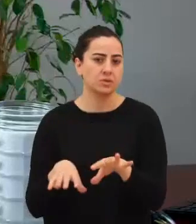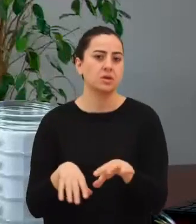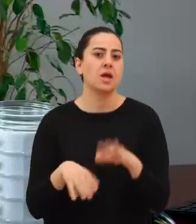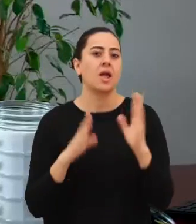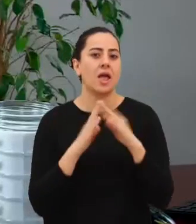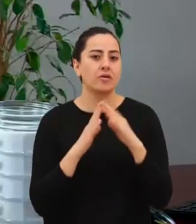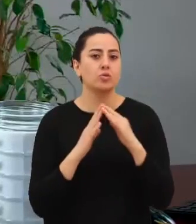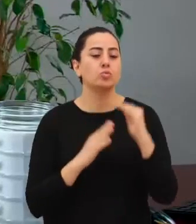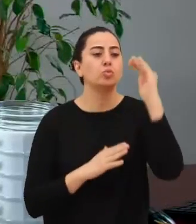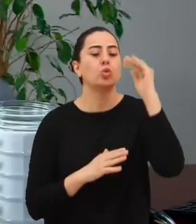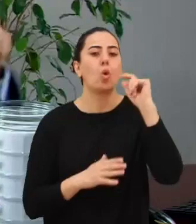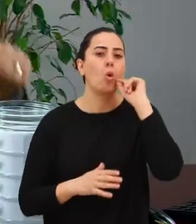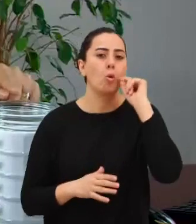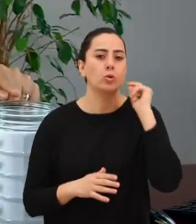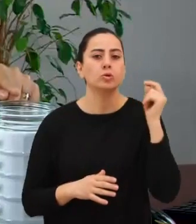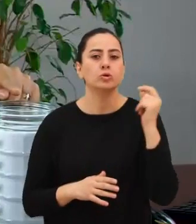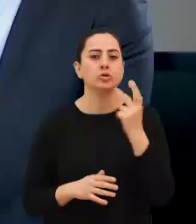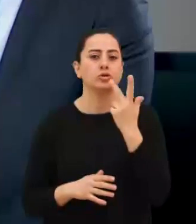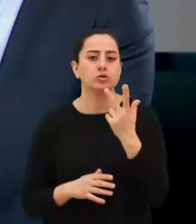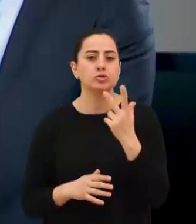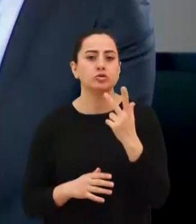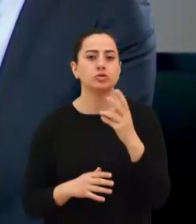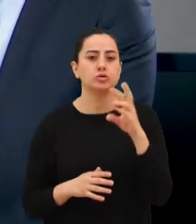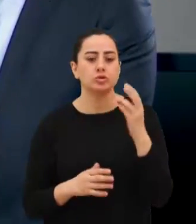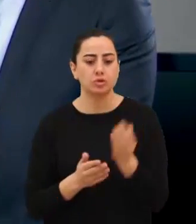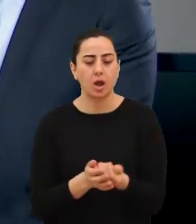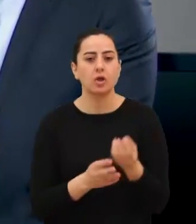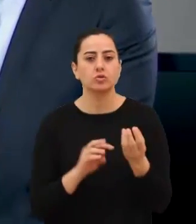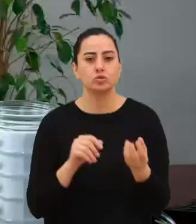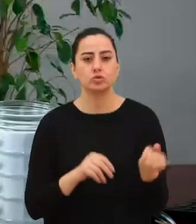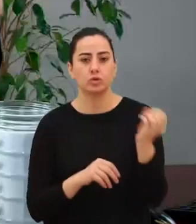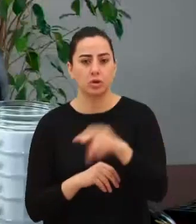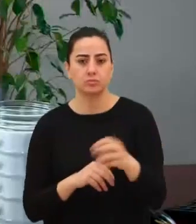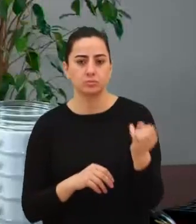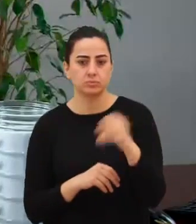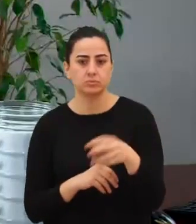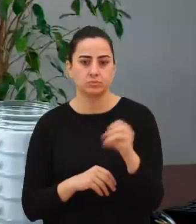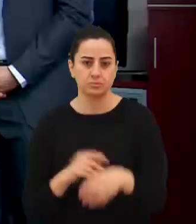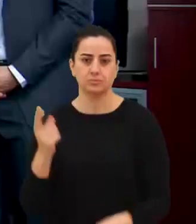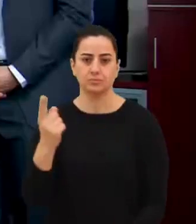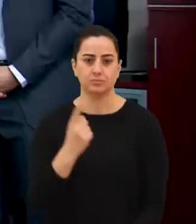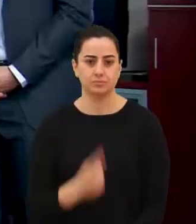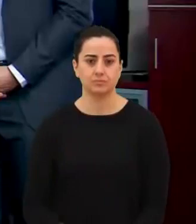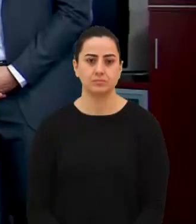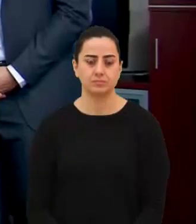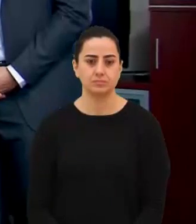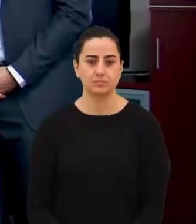Evin büyük oğlu gelip 3 avuç dolusu tuzu tencereye atmış. Erdem Bey gelir misiniz?